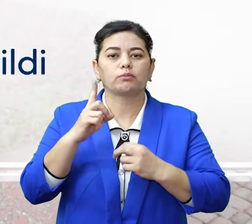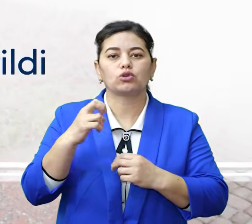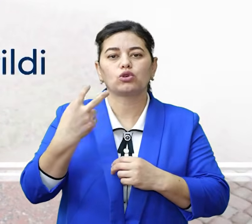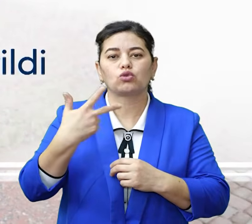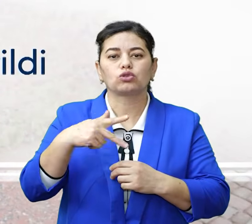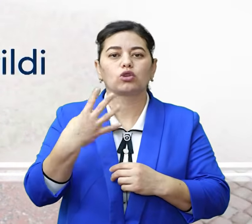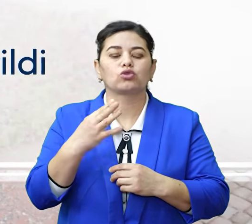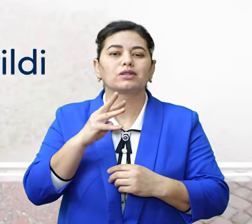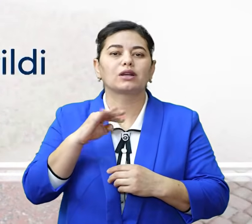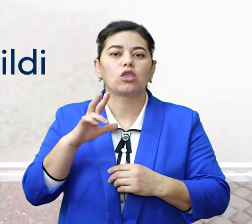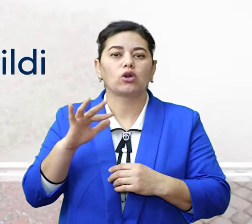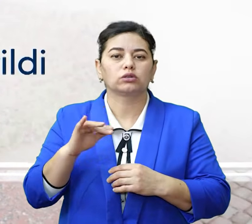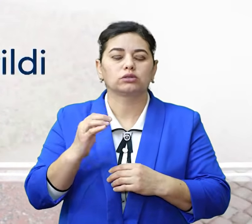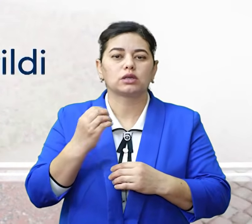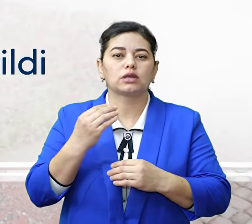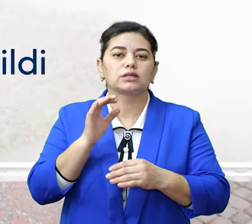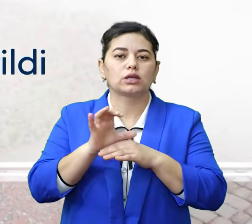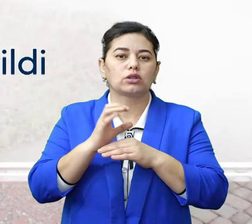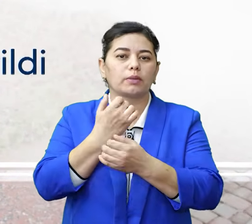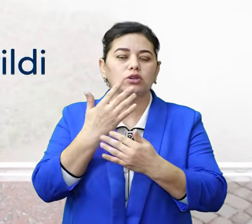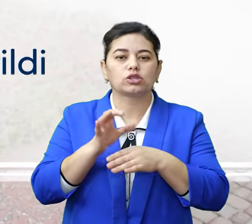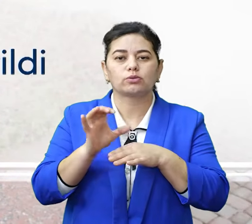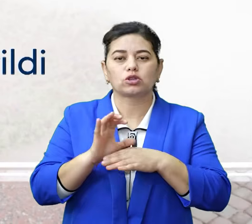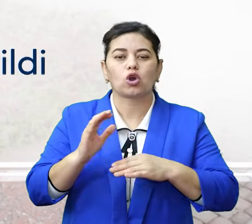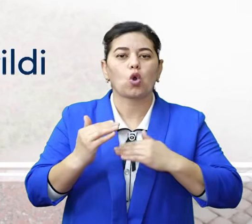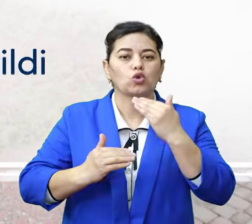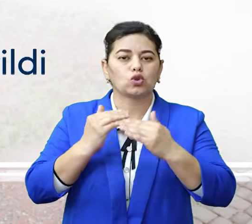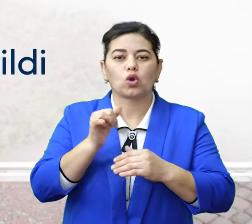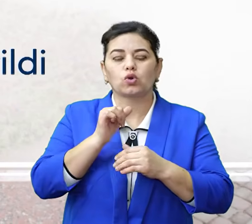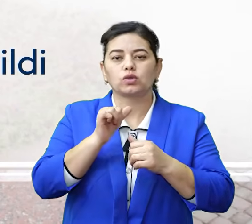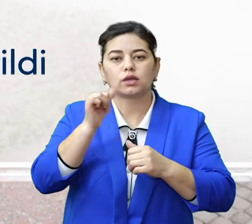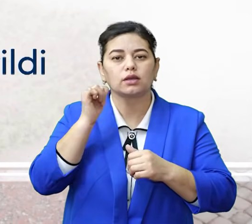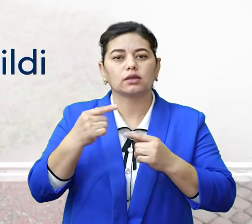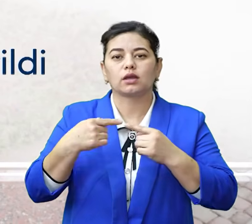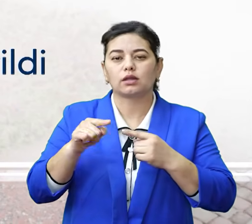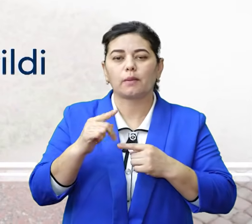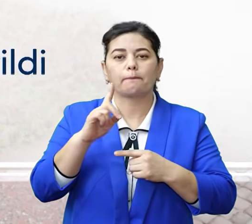134 trillion so'mlik sanoat mahsulotlari ishlab chiqarilib, o'sish sur'ati o'tgan yilga nisbatan